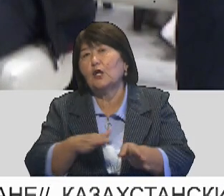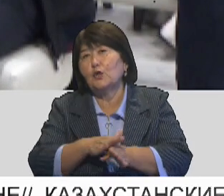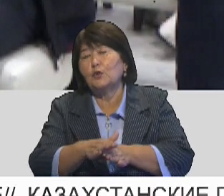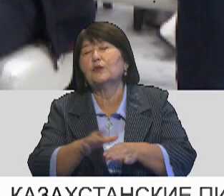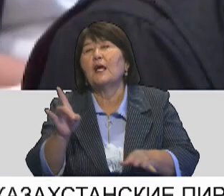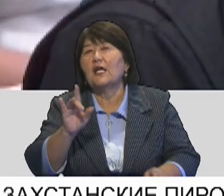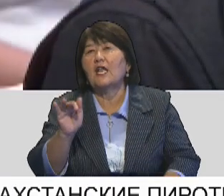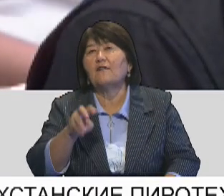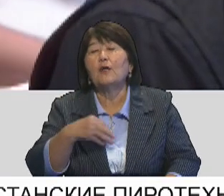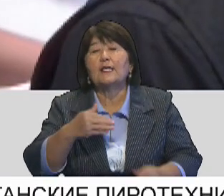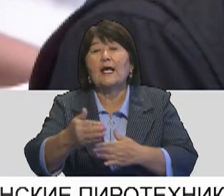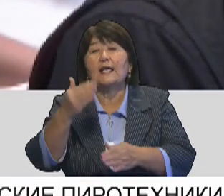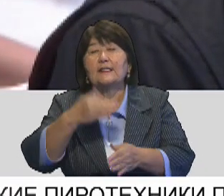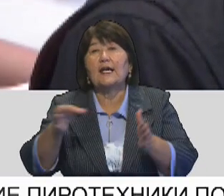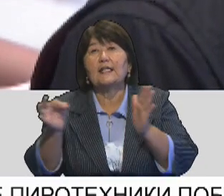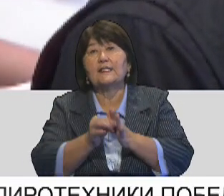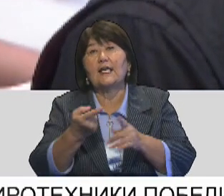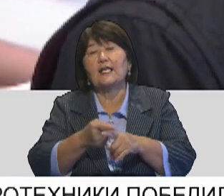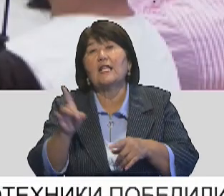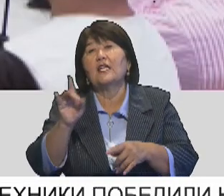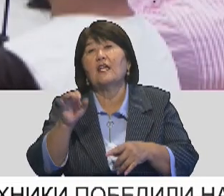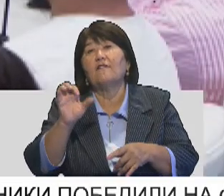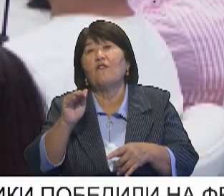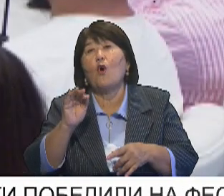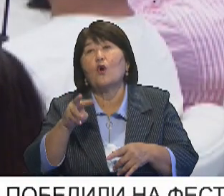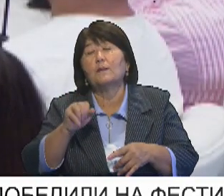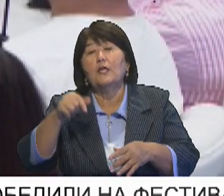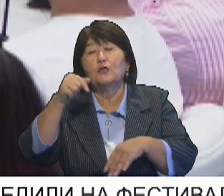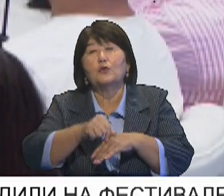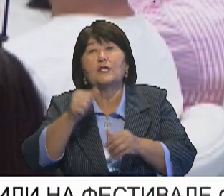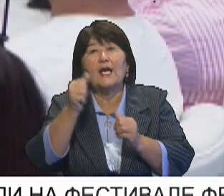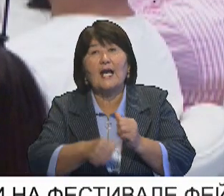реформы. Наша конечная цель – эти реформы должен прочувствовать каждый гражданин, каждая семья.